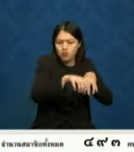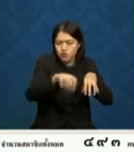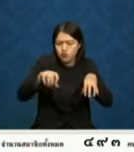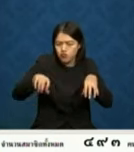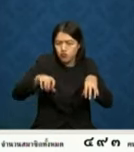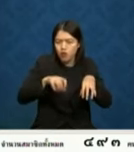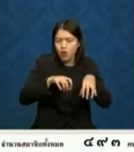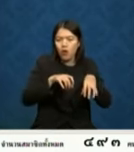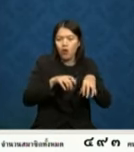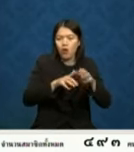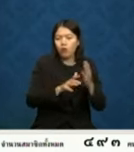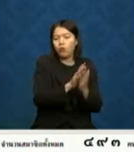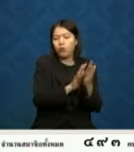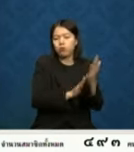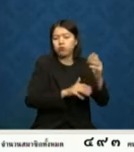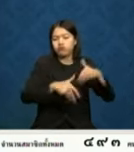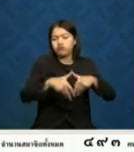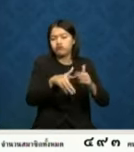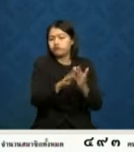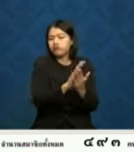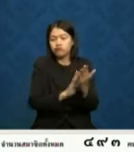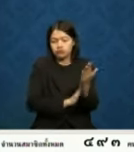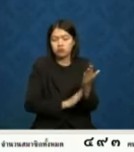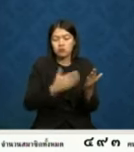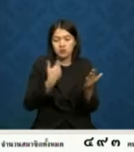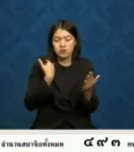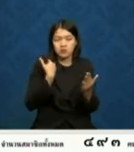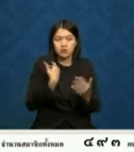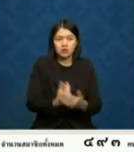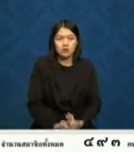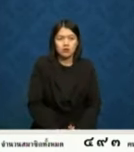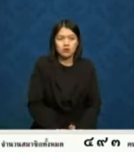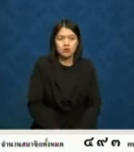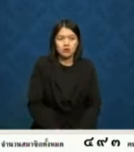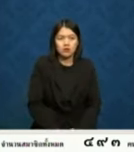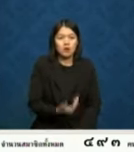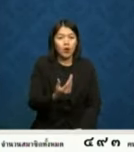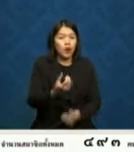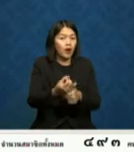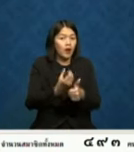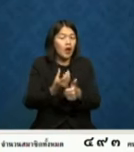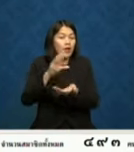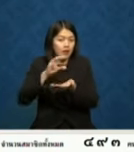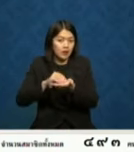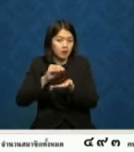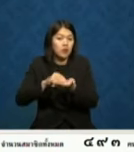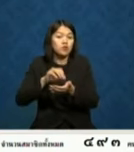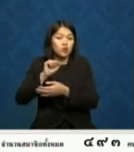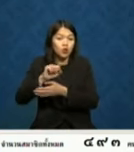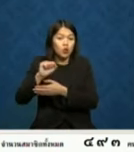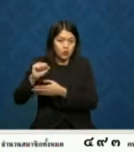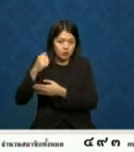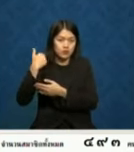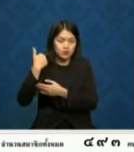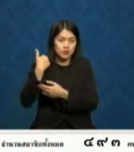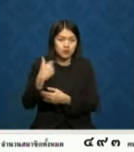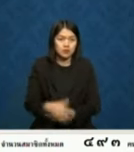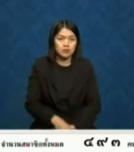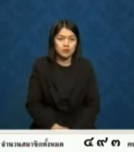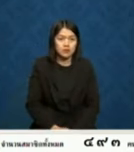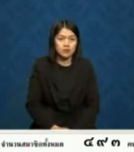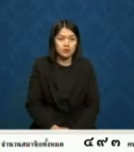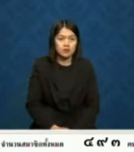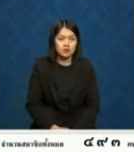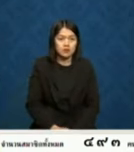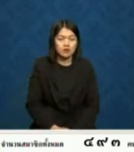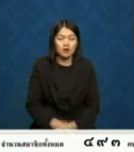เอ่อในหลายๆชุมชนทั่วประเทศแต่อย่างไรก็ตามข้อคิดเห็นของท่านเนี่ยนะครับจะถูกบันทึกไว้ในสภาผู้แทนราษฎรแห่งนี้และผมเชื่อ